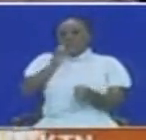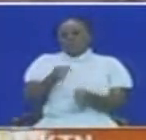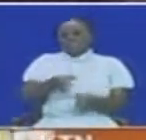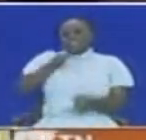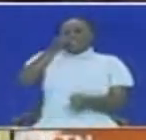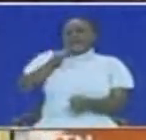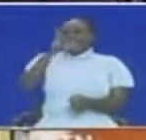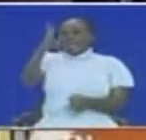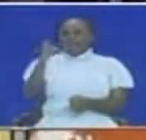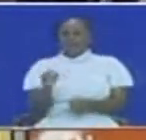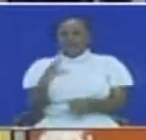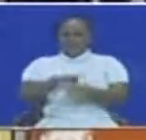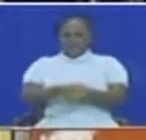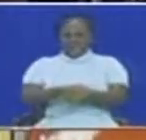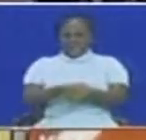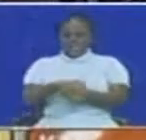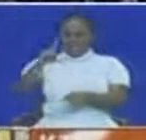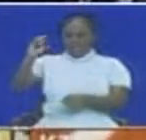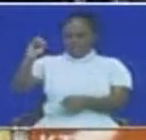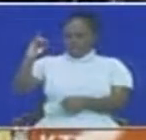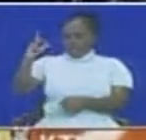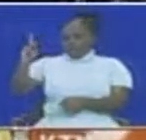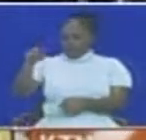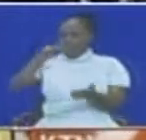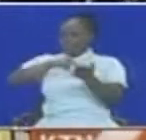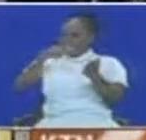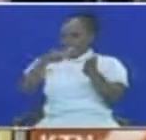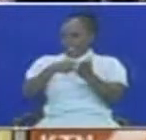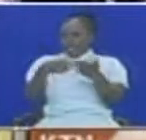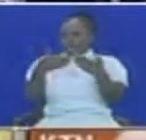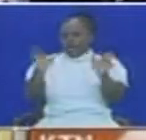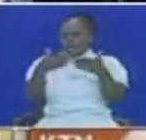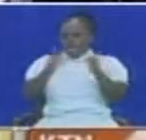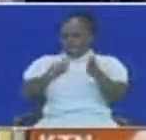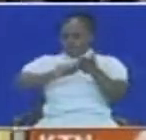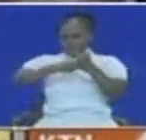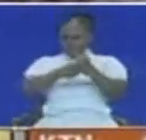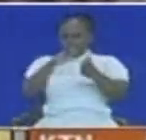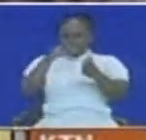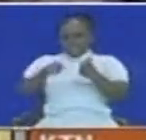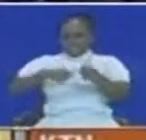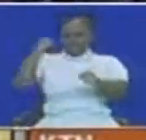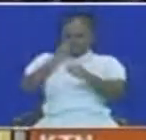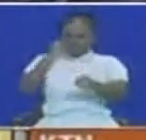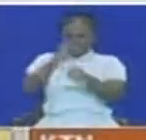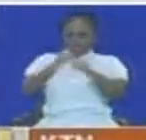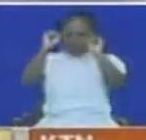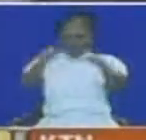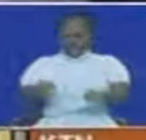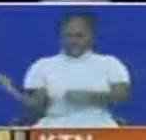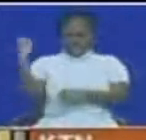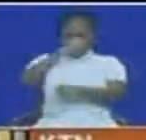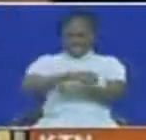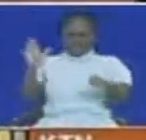kambao. Lock kama wanavyoita, inamaanisha kufungwa kufuli akili yao ili wachape kazi mchana kutwa. huku